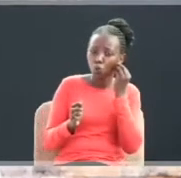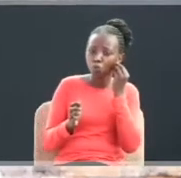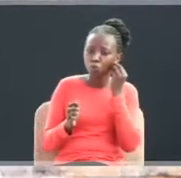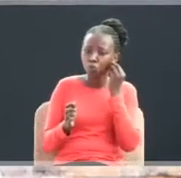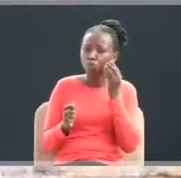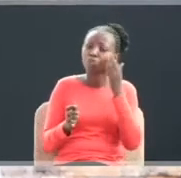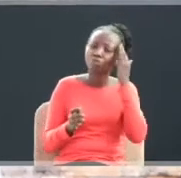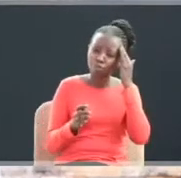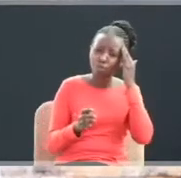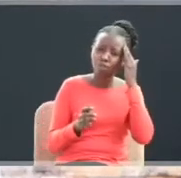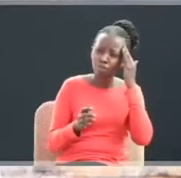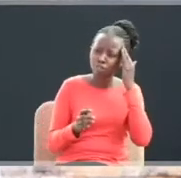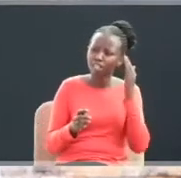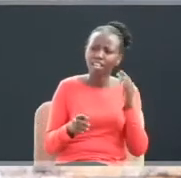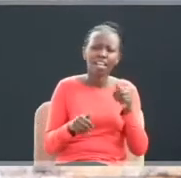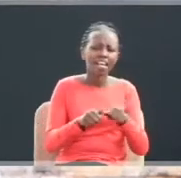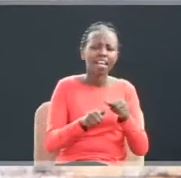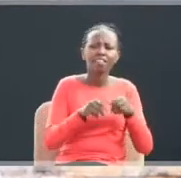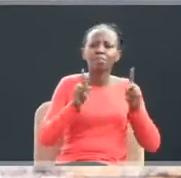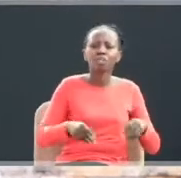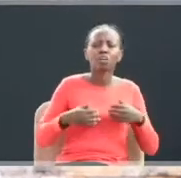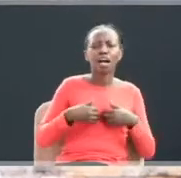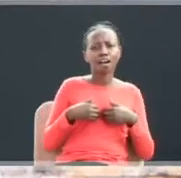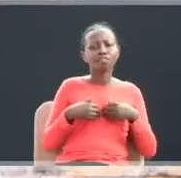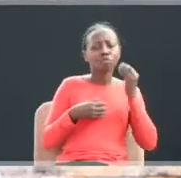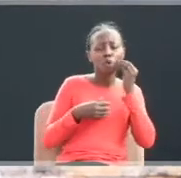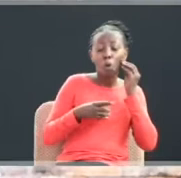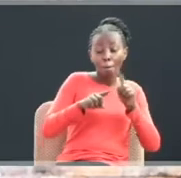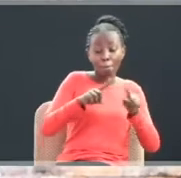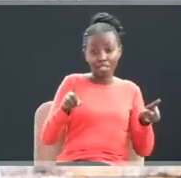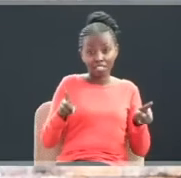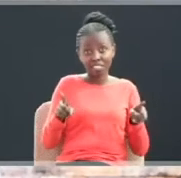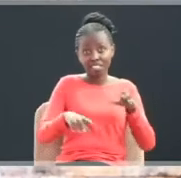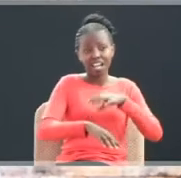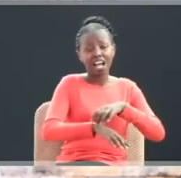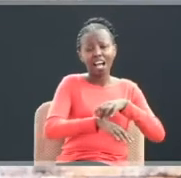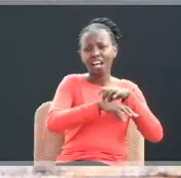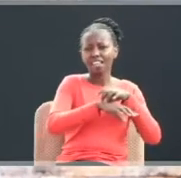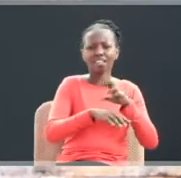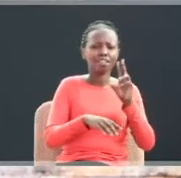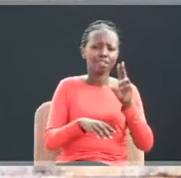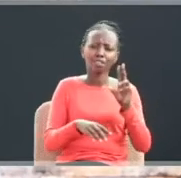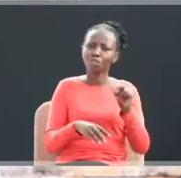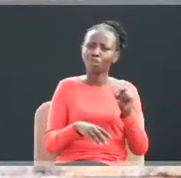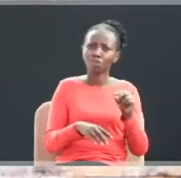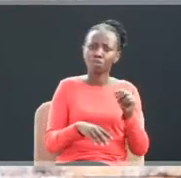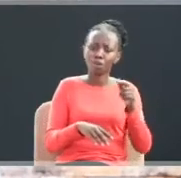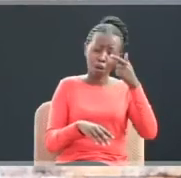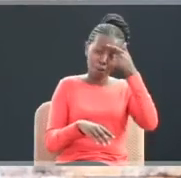unajua kila mtu anakwao, lakini kwetu huku kwa dunia hii, kwingine hatutakai kuogea, kwa sababu ni mahiga